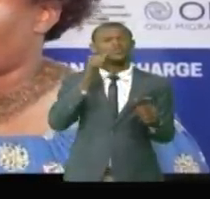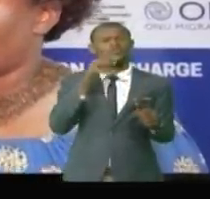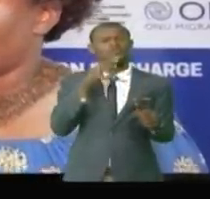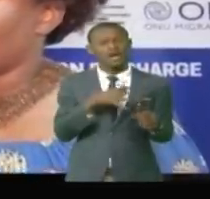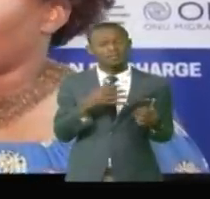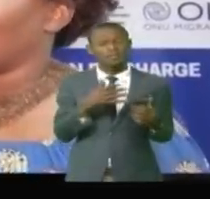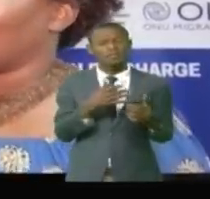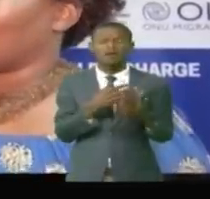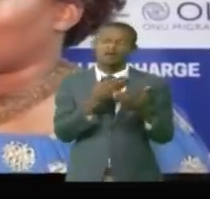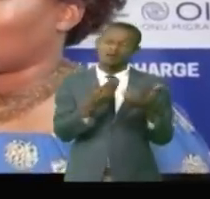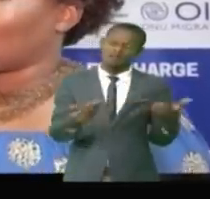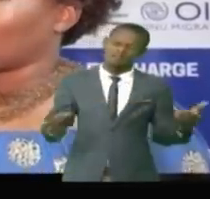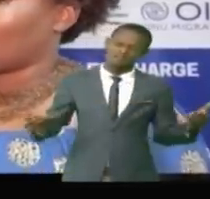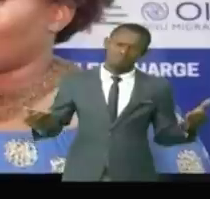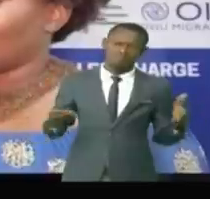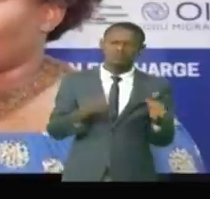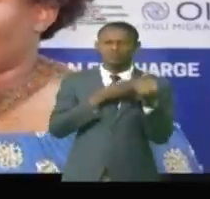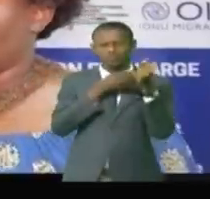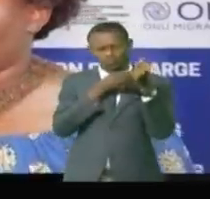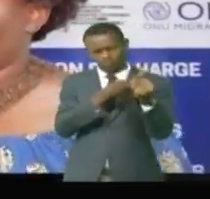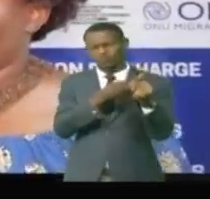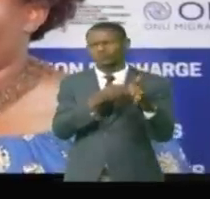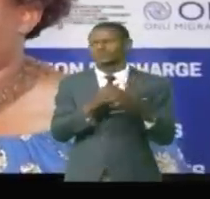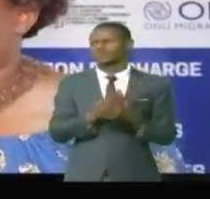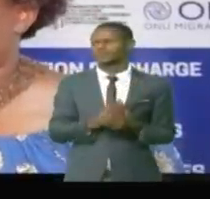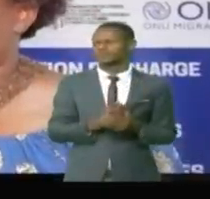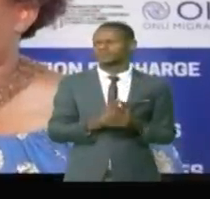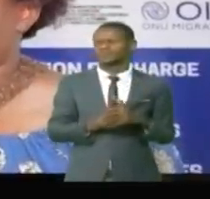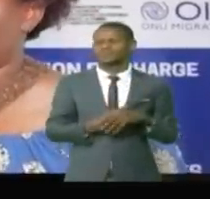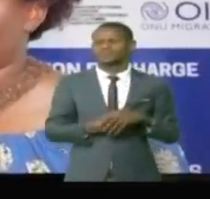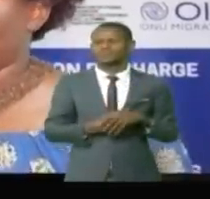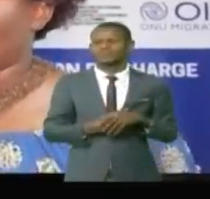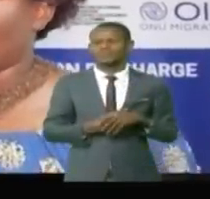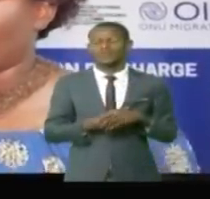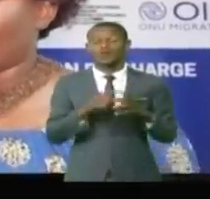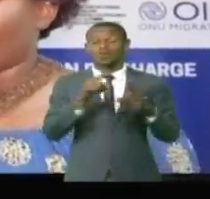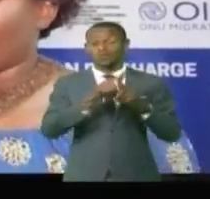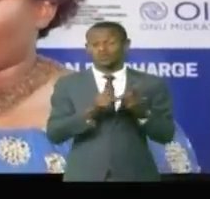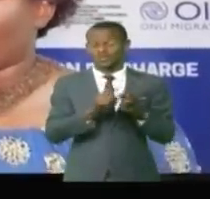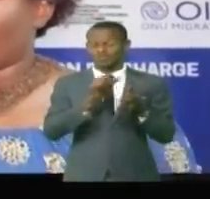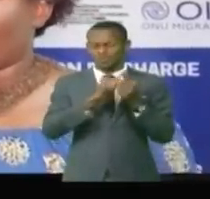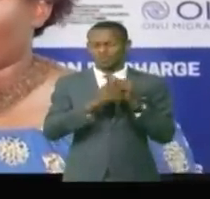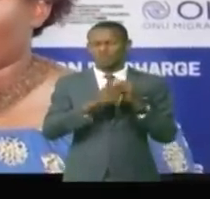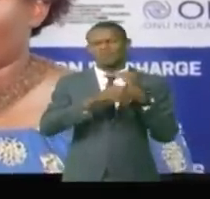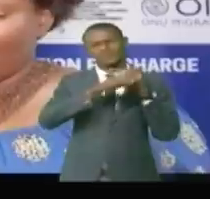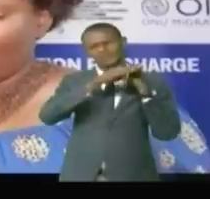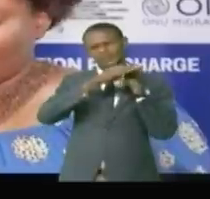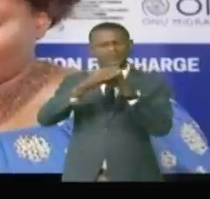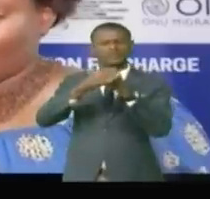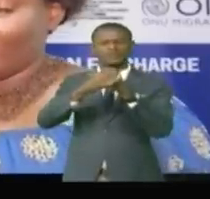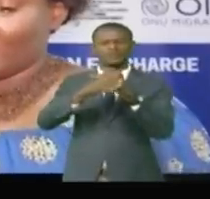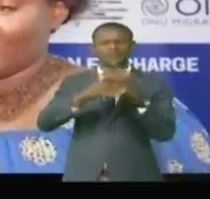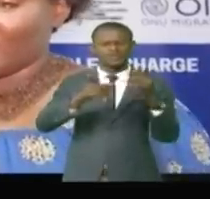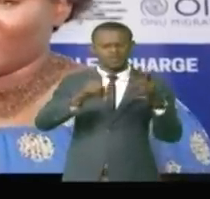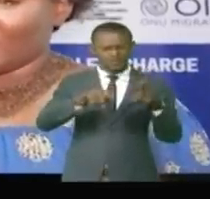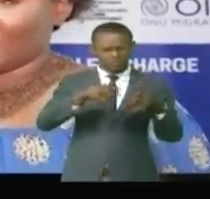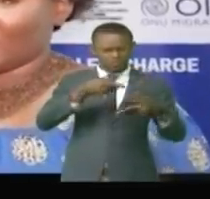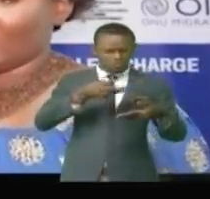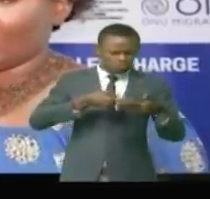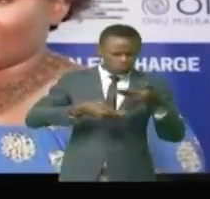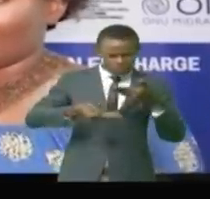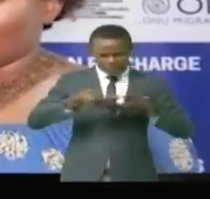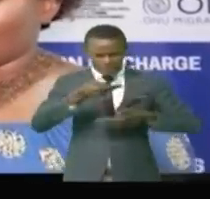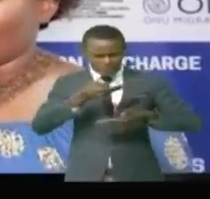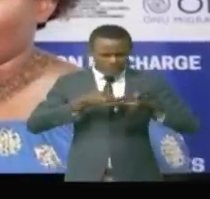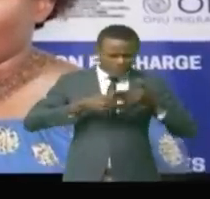aussi associée à un contexte sécuritaire. C'est à travers ces discussions et ces échanges que nous avons